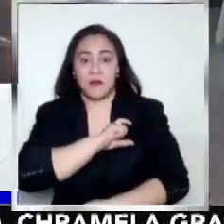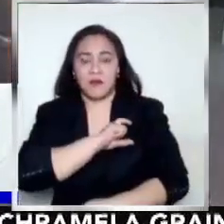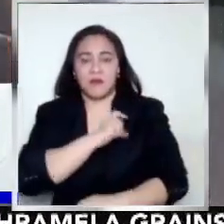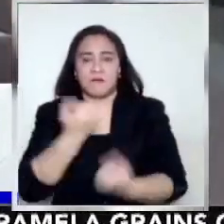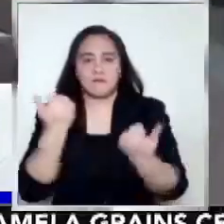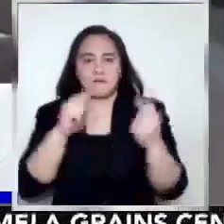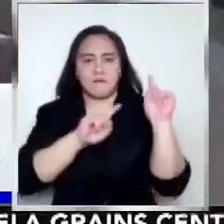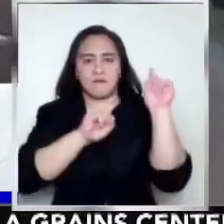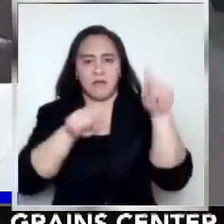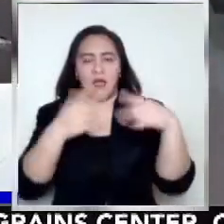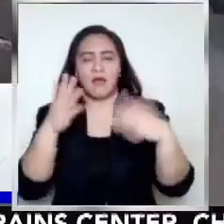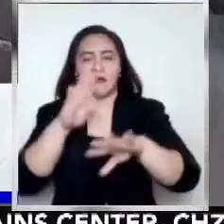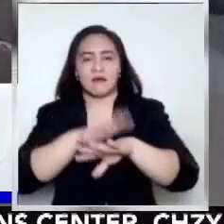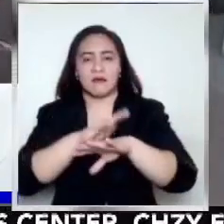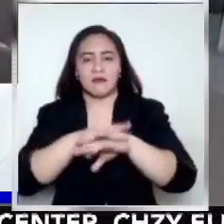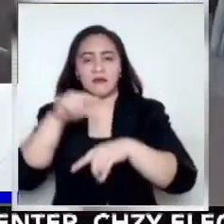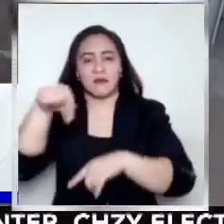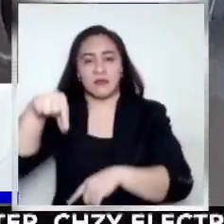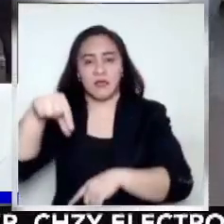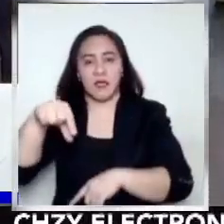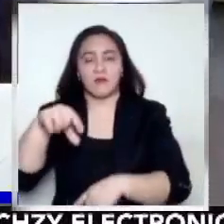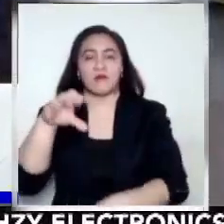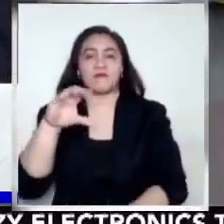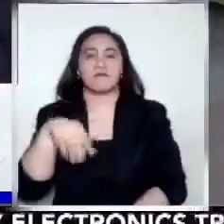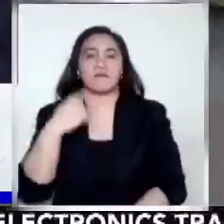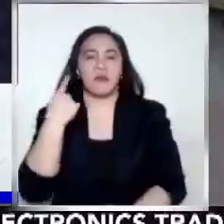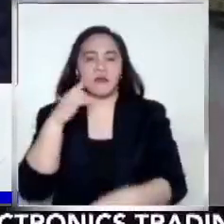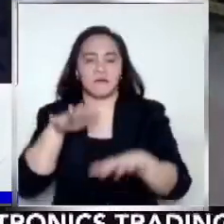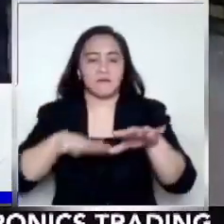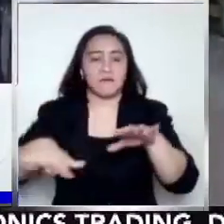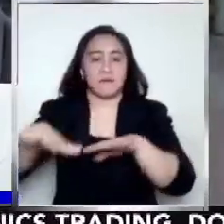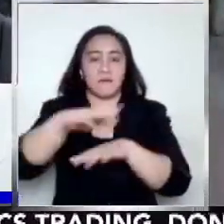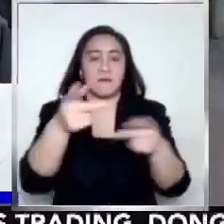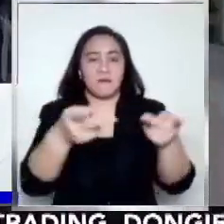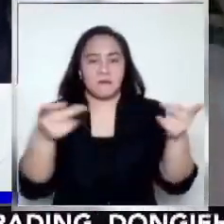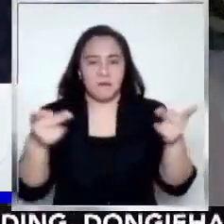Miranda, Plaza Carriedo at Quezon Boulevard.